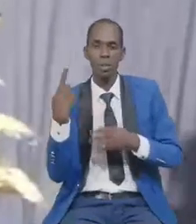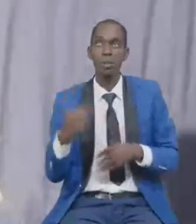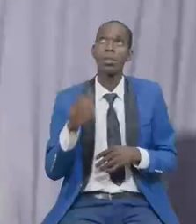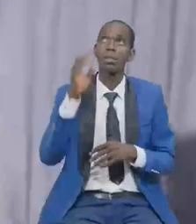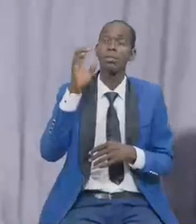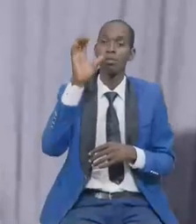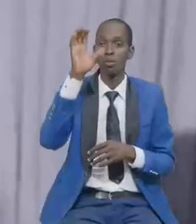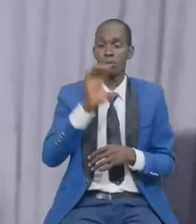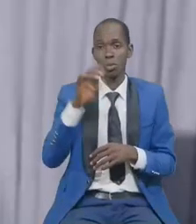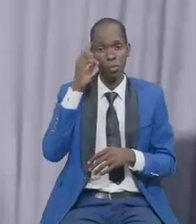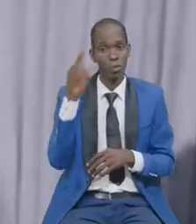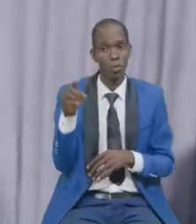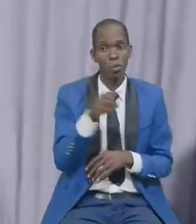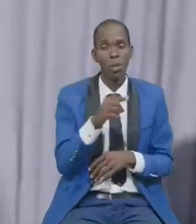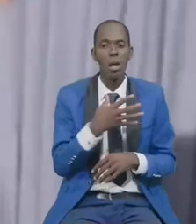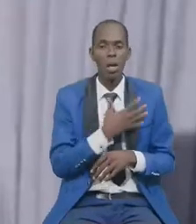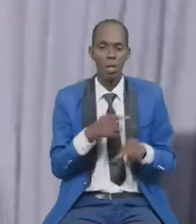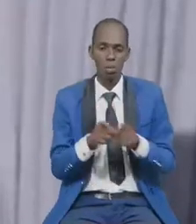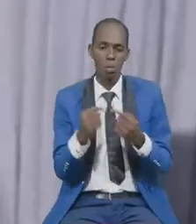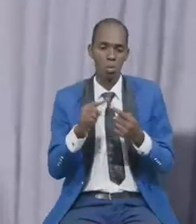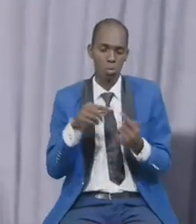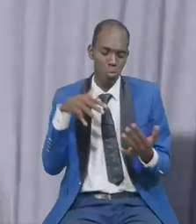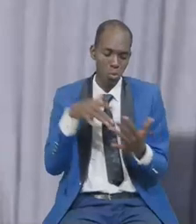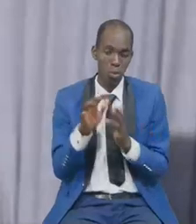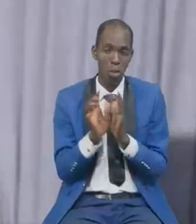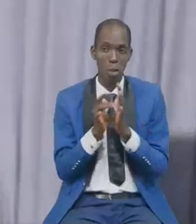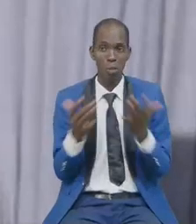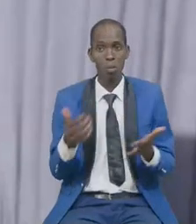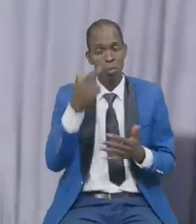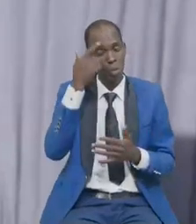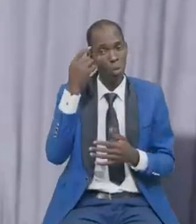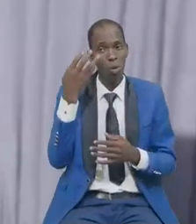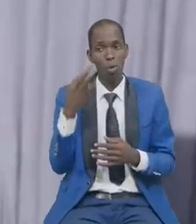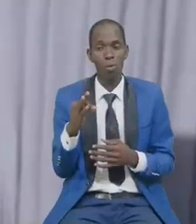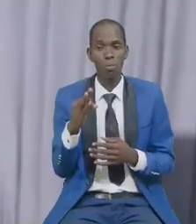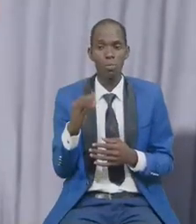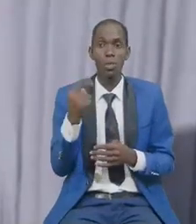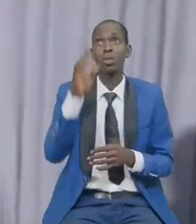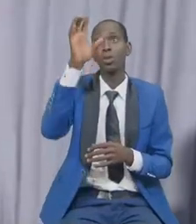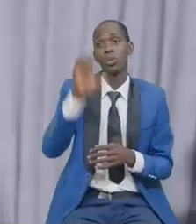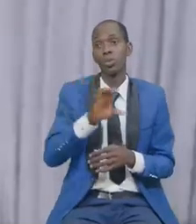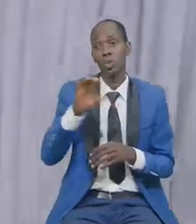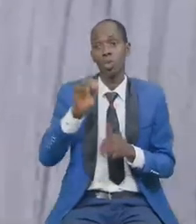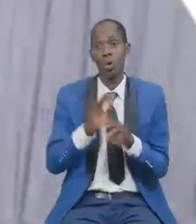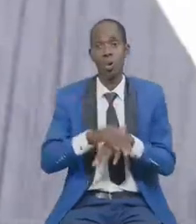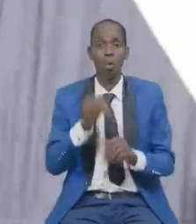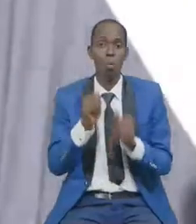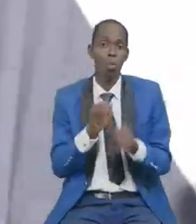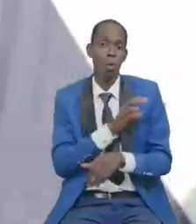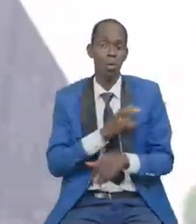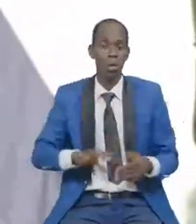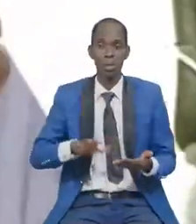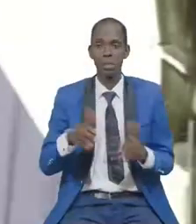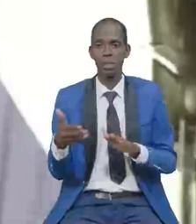venons considérer les Écritures, la croix sur laquelle Jésus est mort, et la raison pour laquelle cela est arrivé,